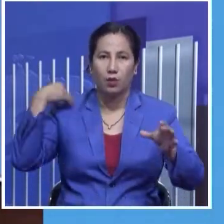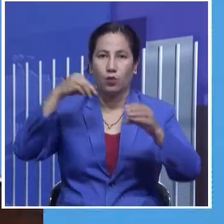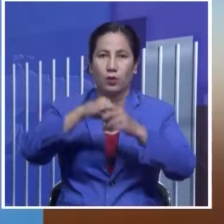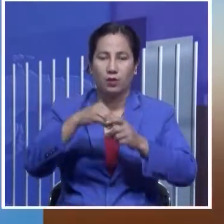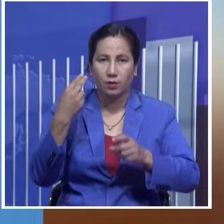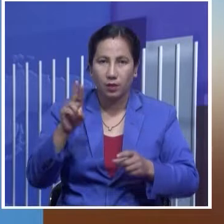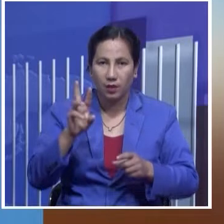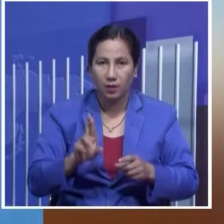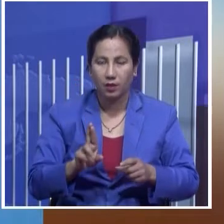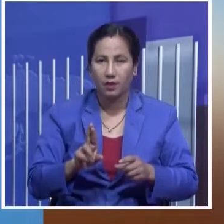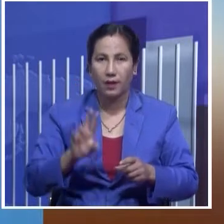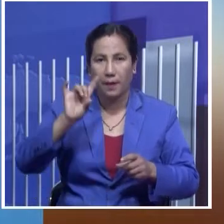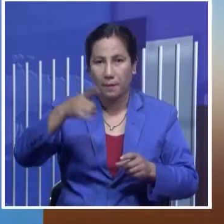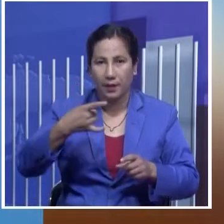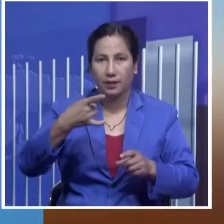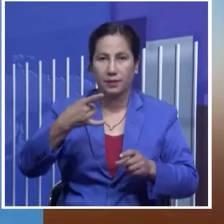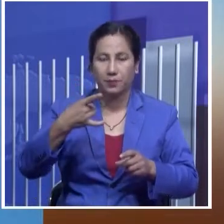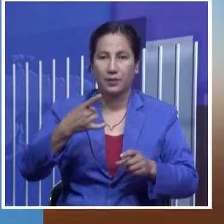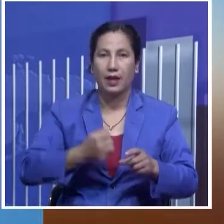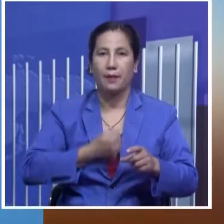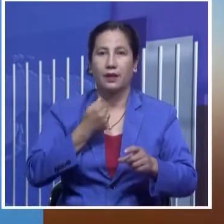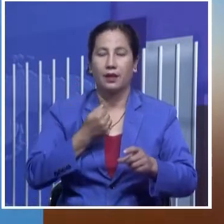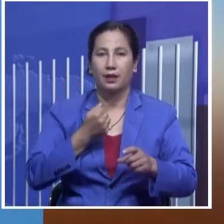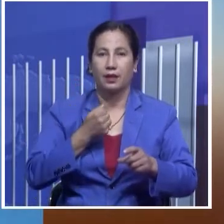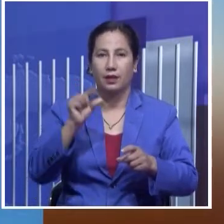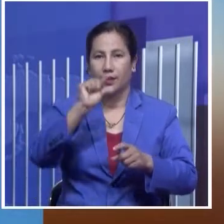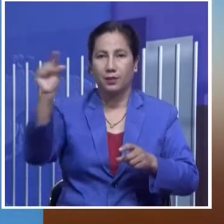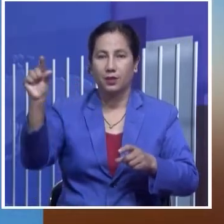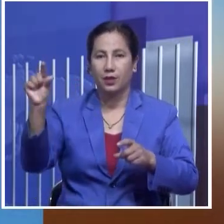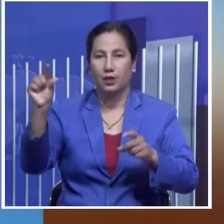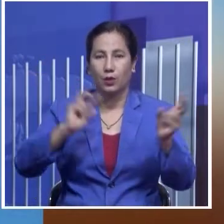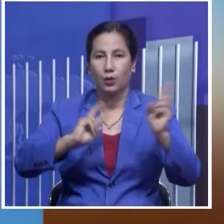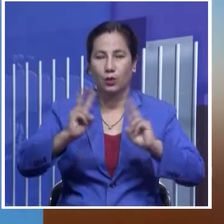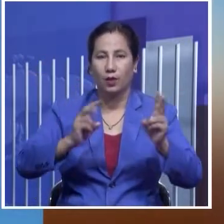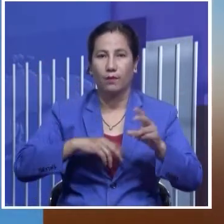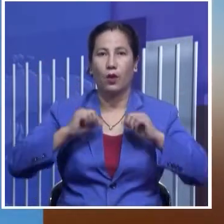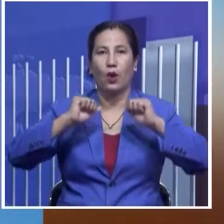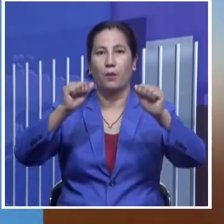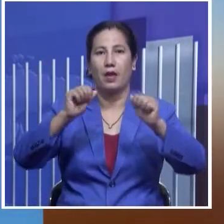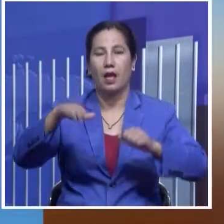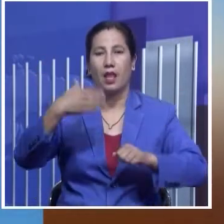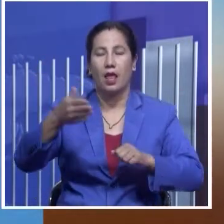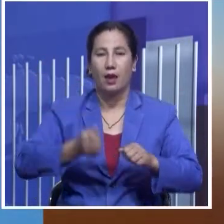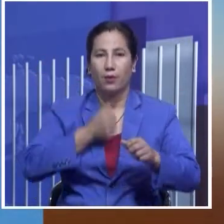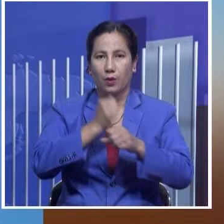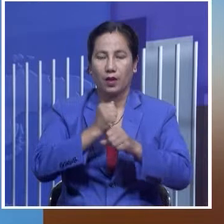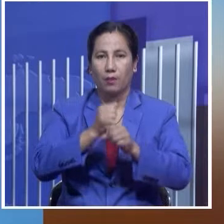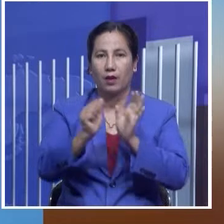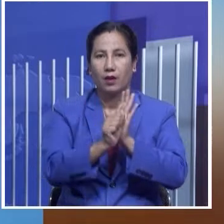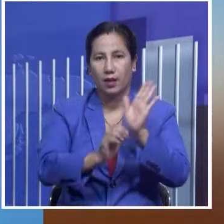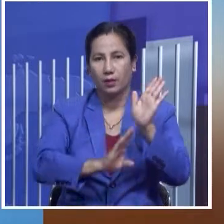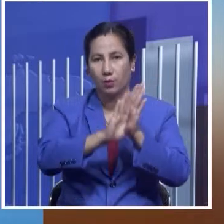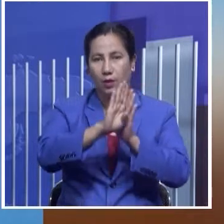भएर फेरि म आफ्ना विषयवस्तुहरूलाई, आफ्नो अभियानलाई, आफ्नो कामलाई अगाडि